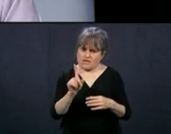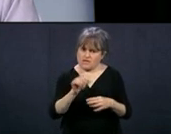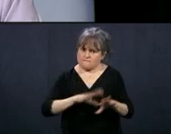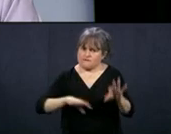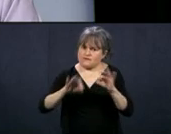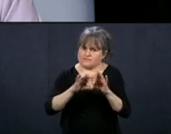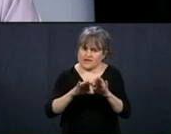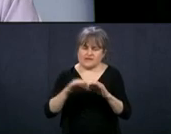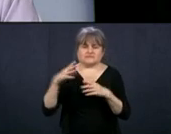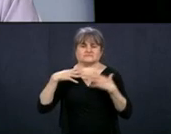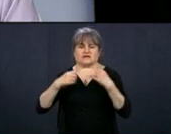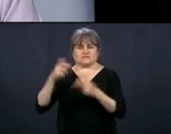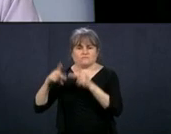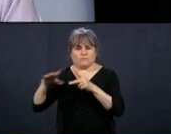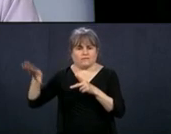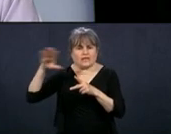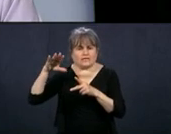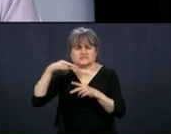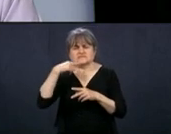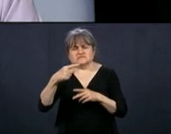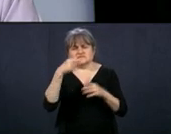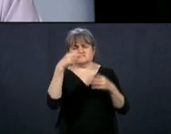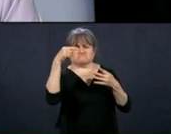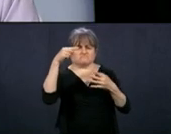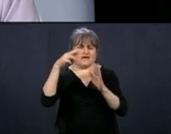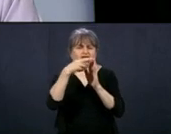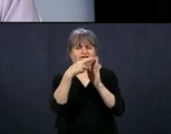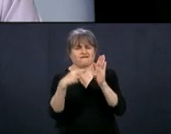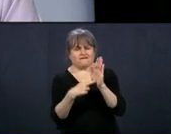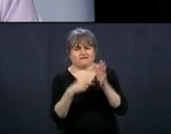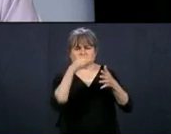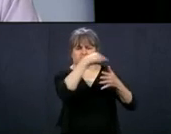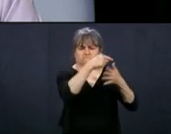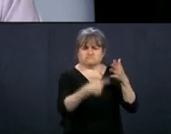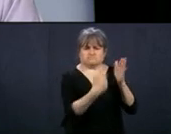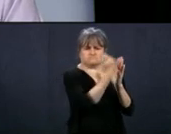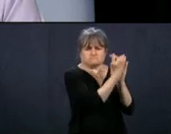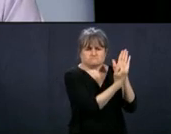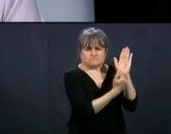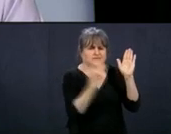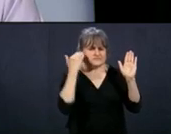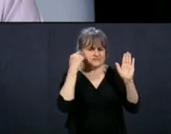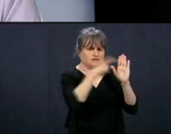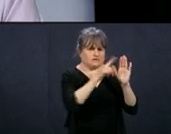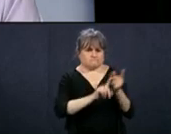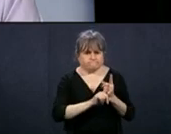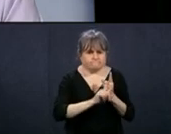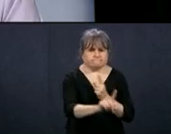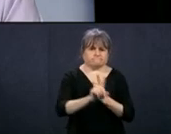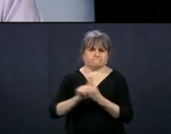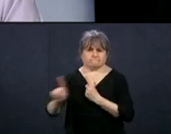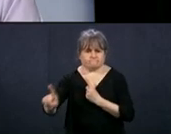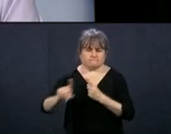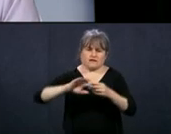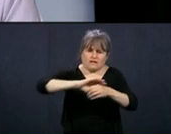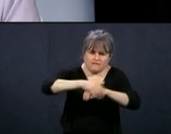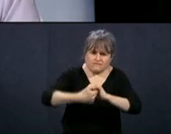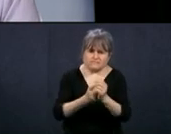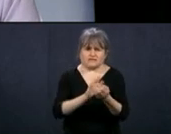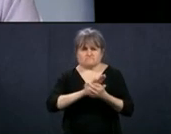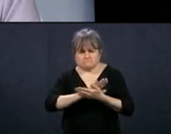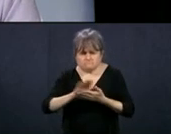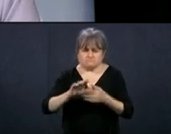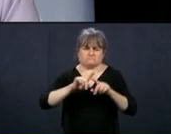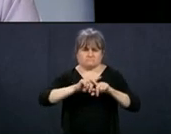consignes de la santé publique, notamment les consignes de distanciation, d'hygiène. Alors, on demande aussi à tous les employeurs